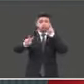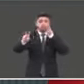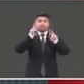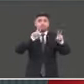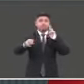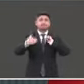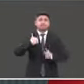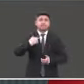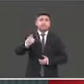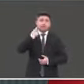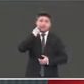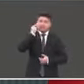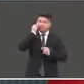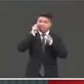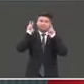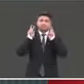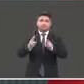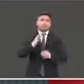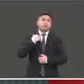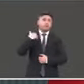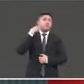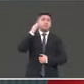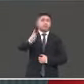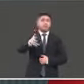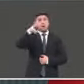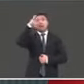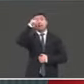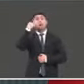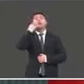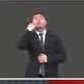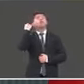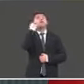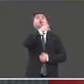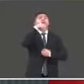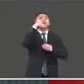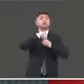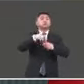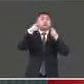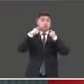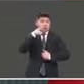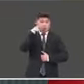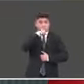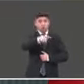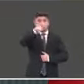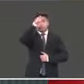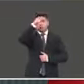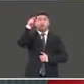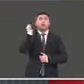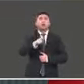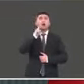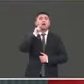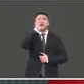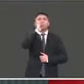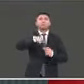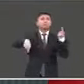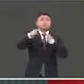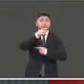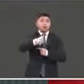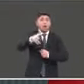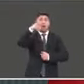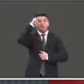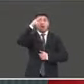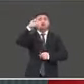şahitlik ettik Amerika ziyaretimizde de oradaki Turkish insanları ve